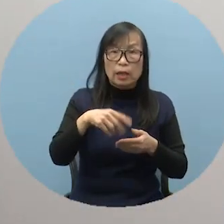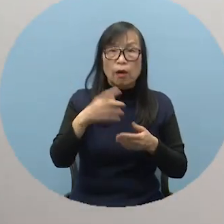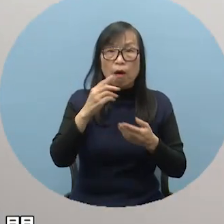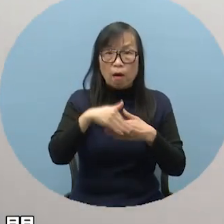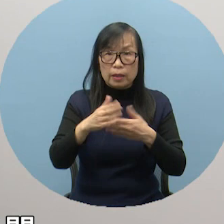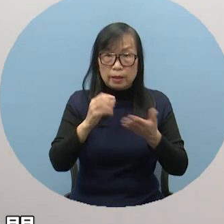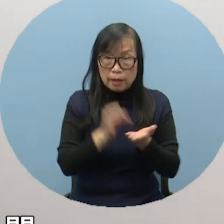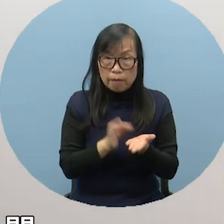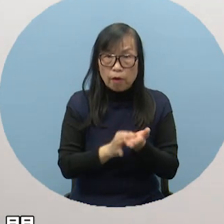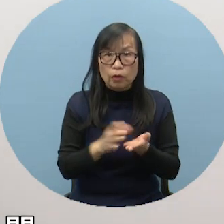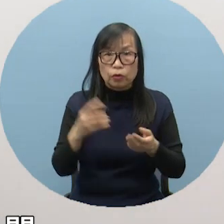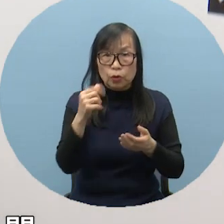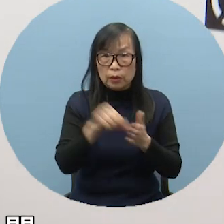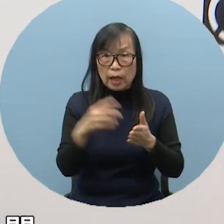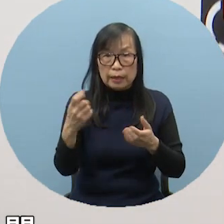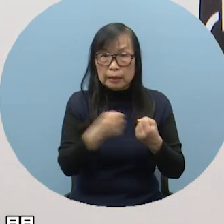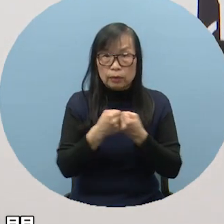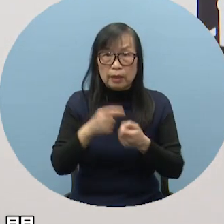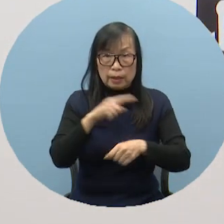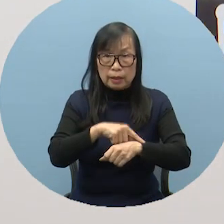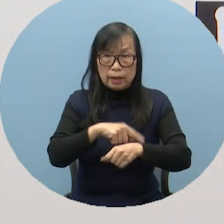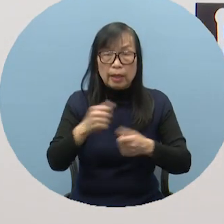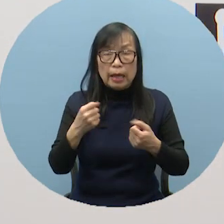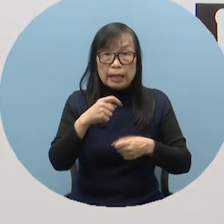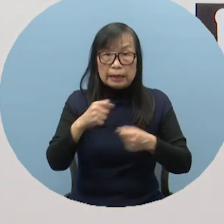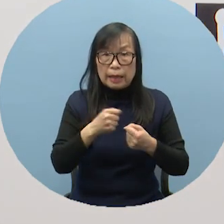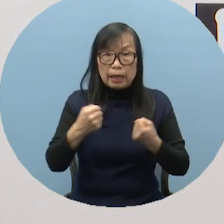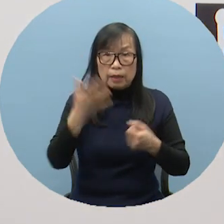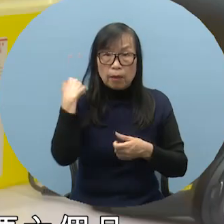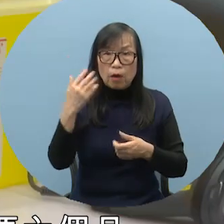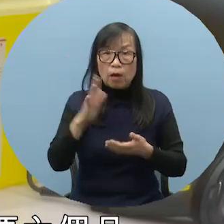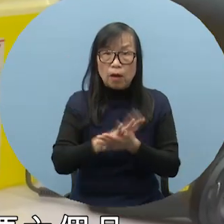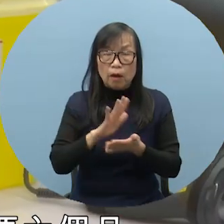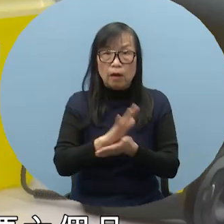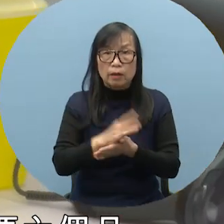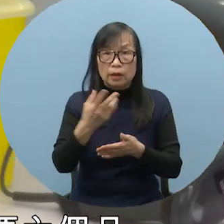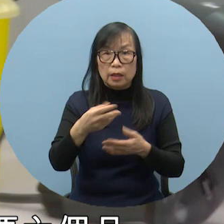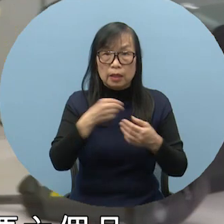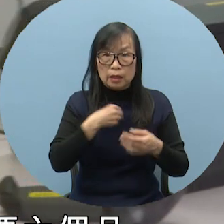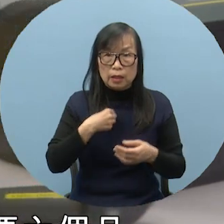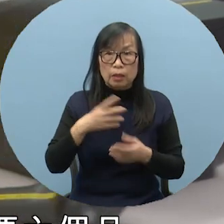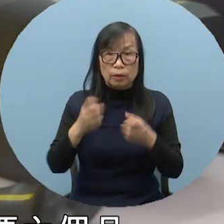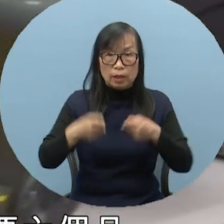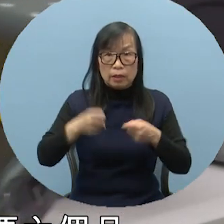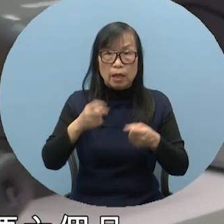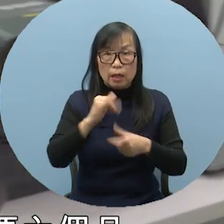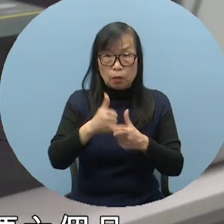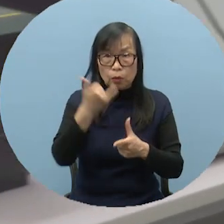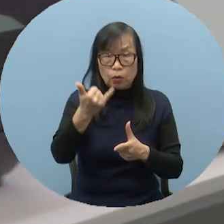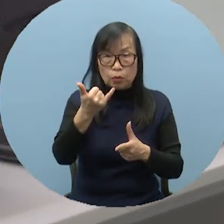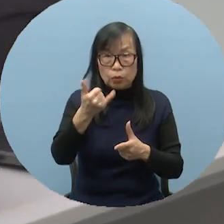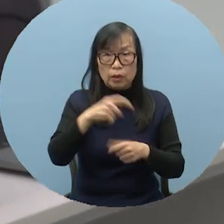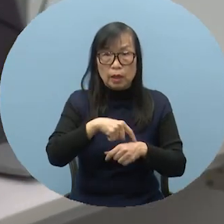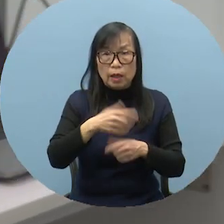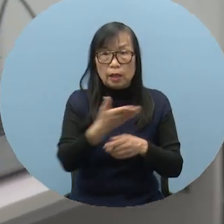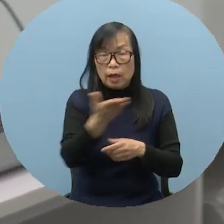场地。最大的挑戰啦，就係個時間啦，因為一般過去嘅經驗咧，做一啲呢啲醫療用嘅車咧，係需要6個月嘅時間嘅。但大